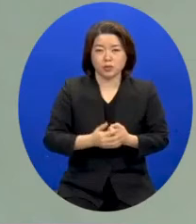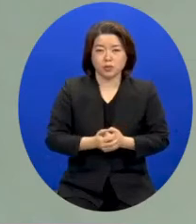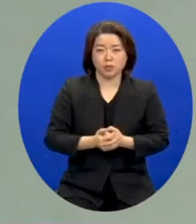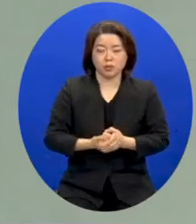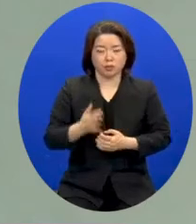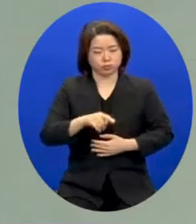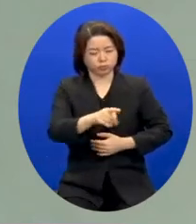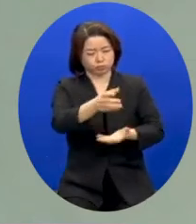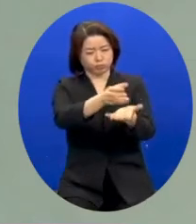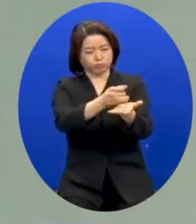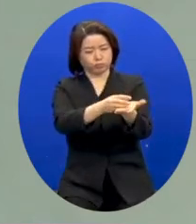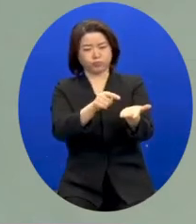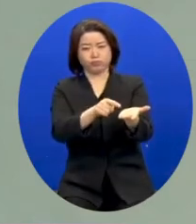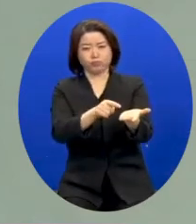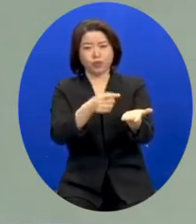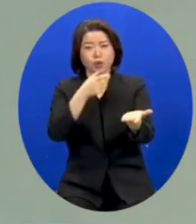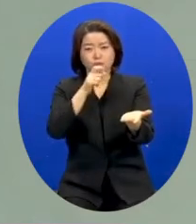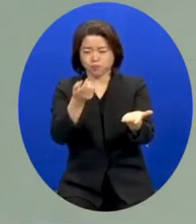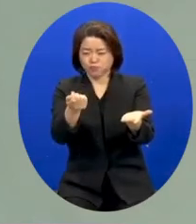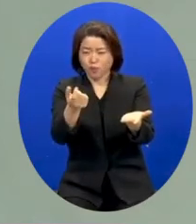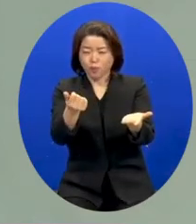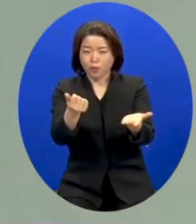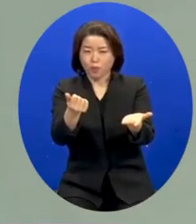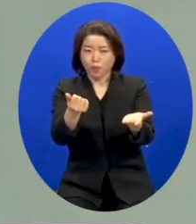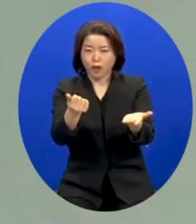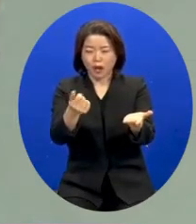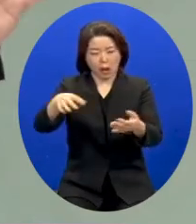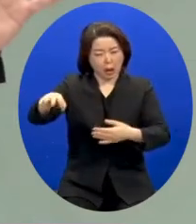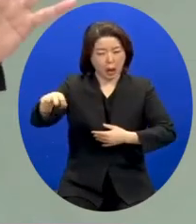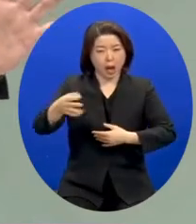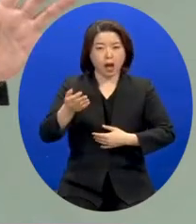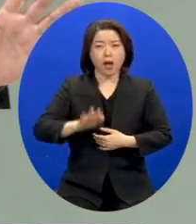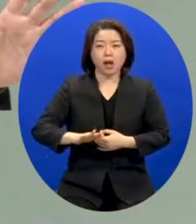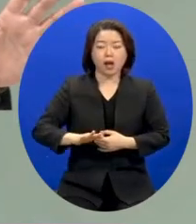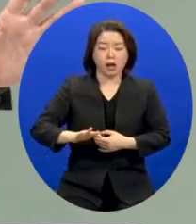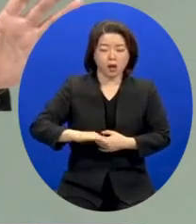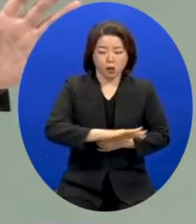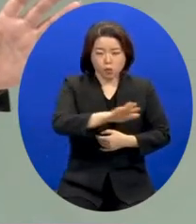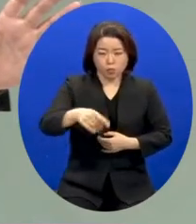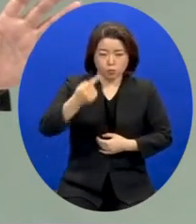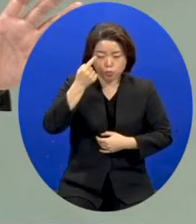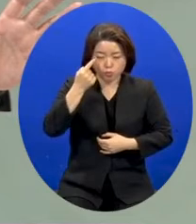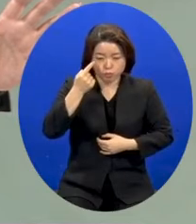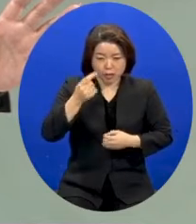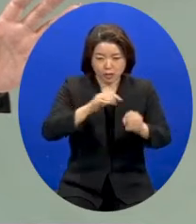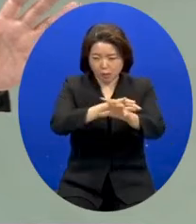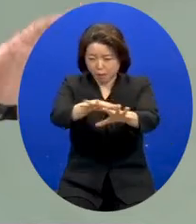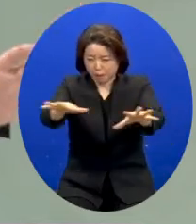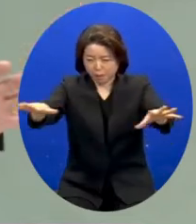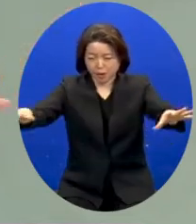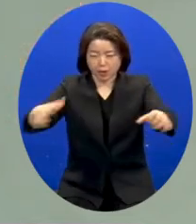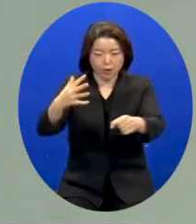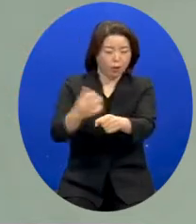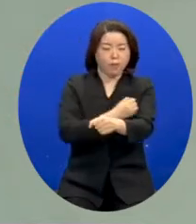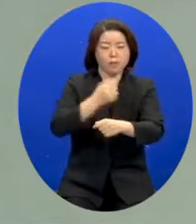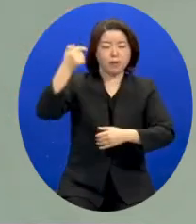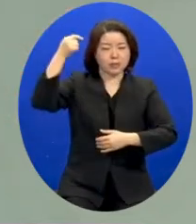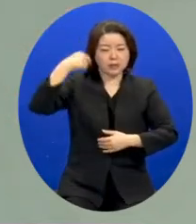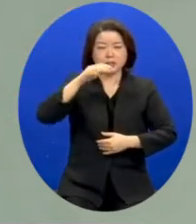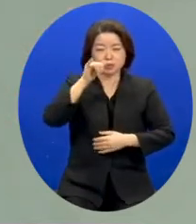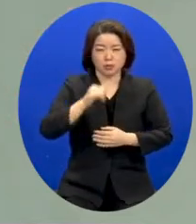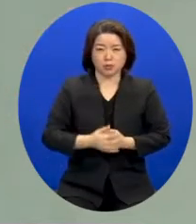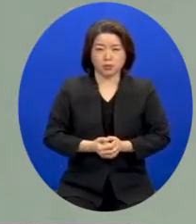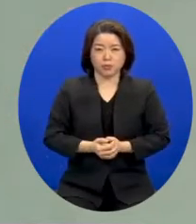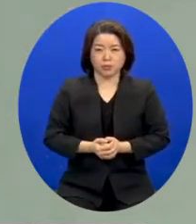실제로는 아무것도 아닌데 우리의 눈에는 그게 엄청난 것처럼 보인다는 거죠. 실제로 우리가